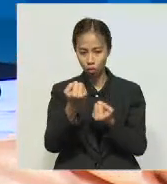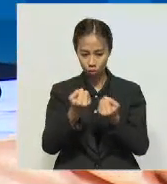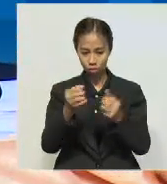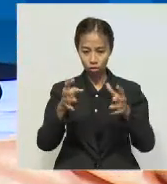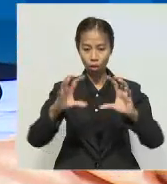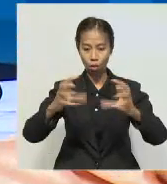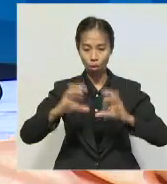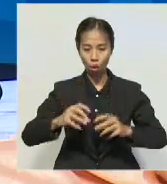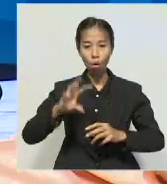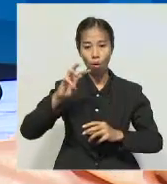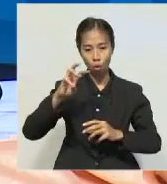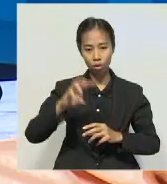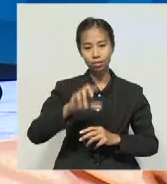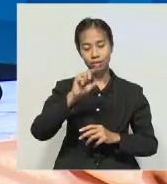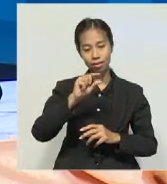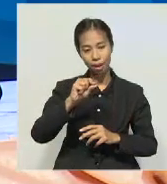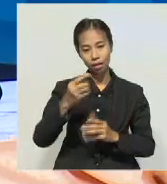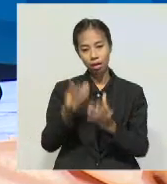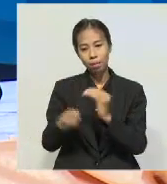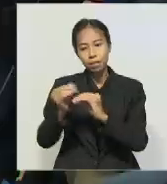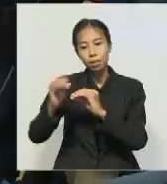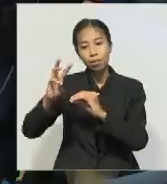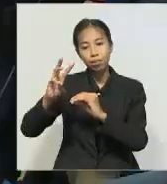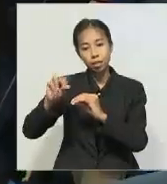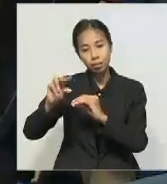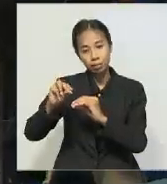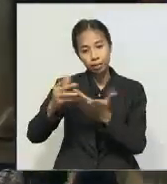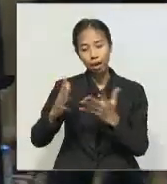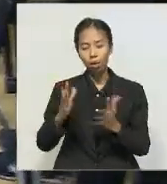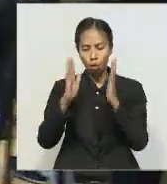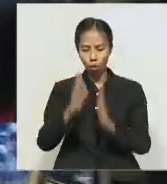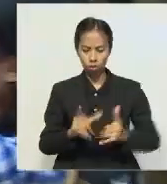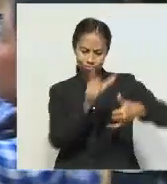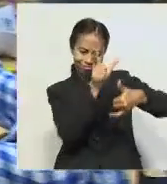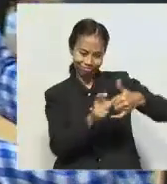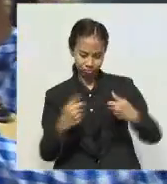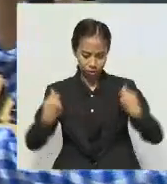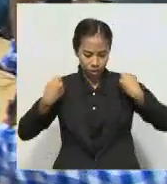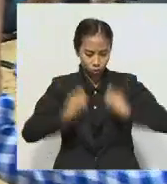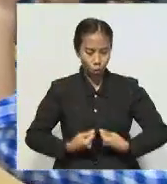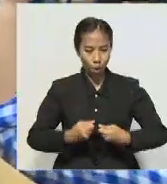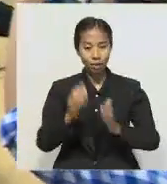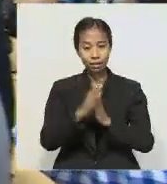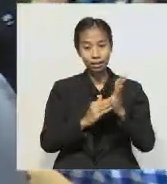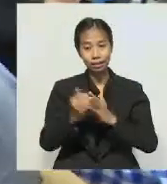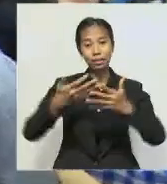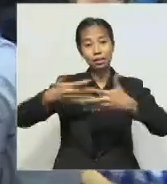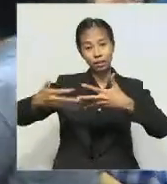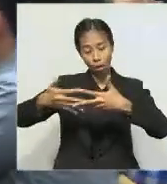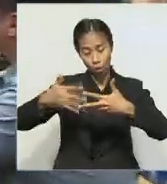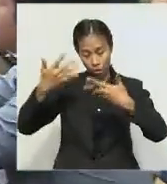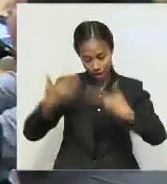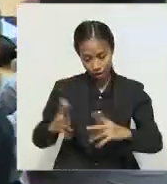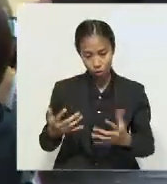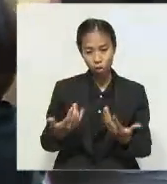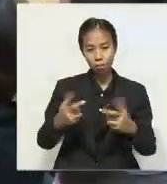คะผู้ที่เก็บเงินเขาจะใส่เครื่องแบบข้าราชการสีกากีมีบัตรเจ้าหน้าที่คล้องคอด้วยนะคะส่วนตั๋ว